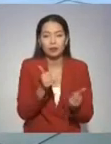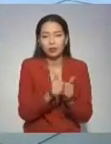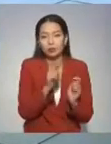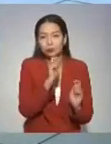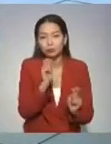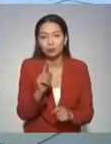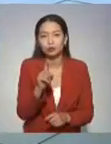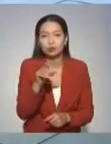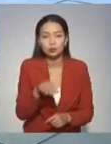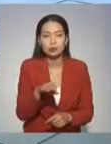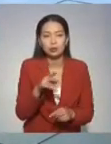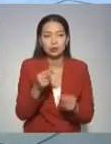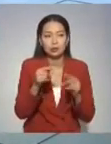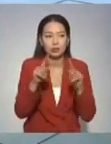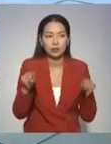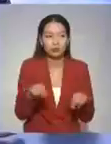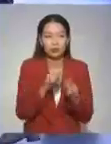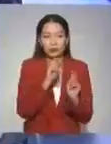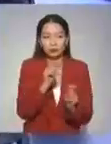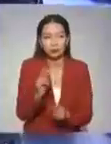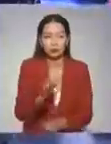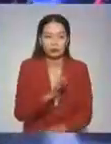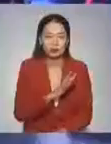100 мың теңгелік сертификат табысталды.